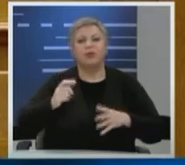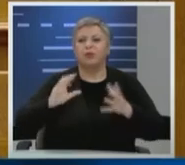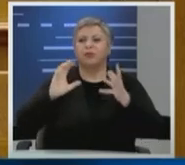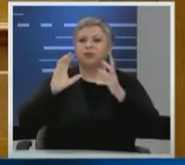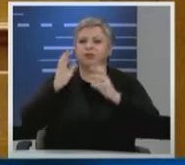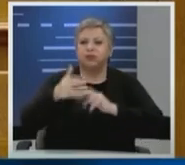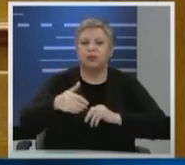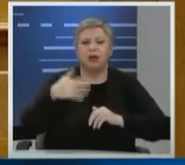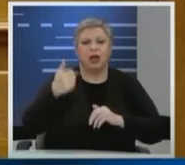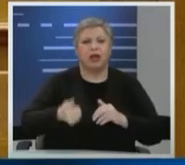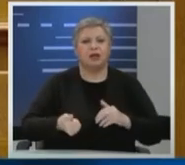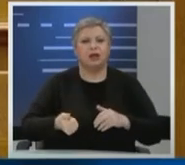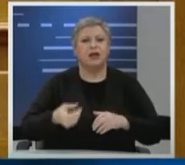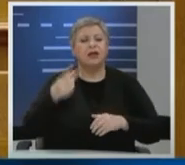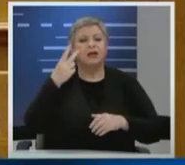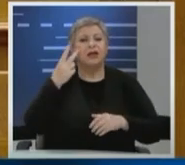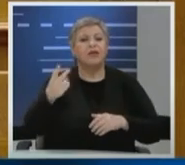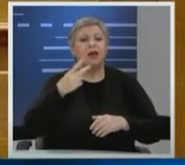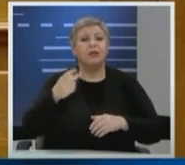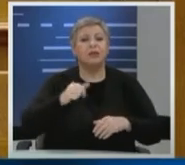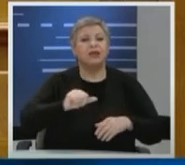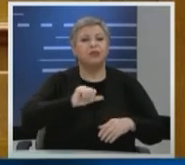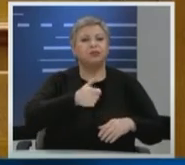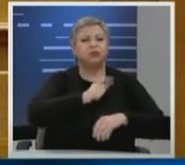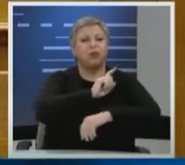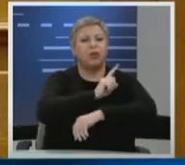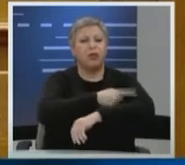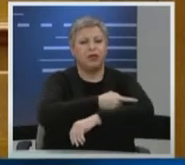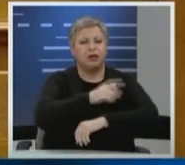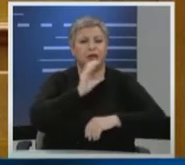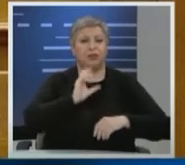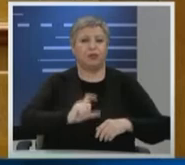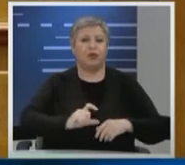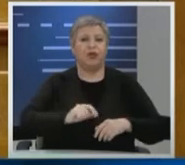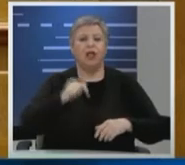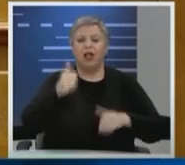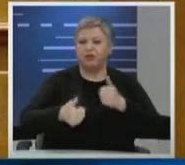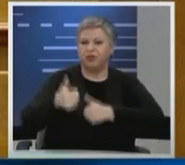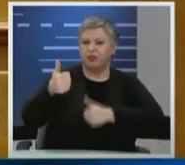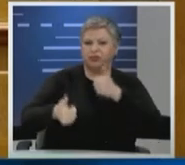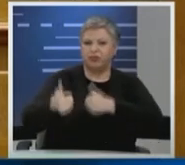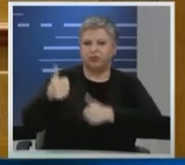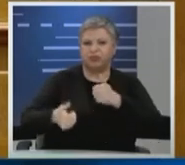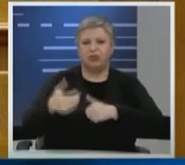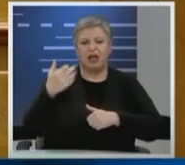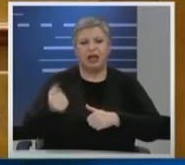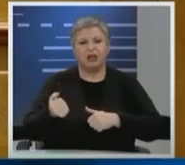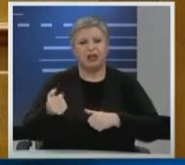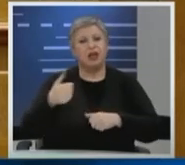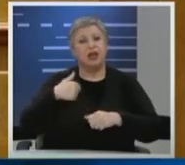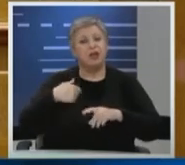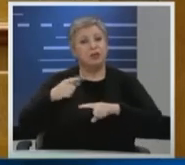των ανταγωνισμών και των αντιθέσεων ανάμεσα στα υπεριαλιστικά κέντρα και τις μεγάλες οικονομίες. Ανταγωνισμούς στους οποίους εμπλέκεται και η